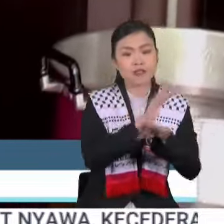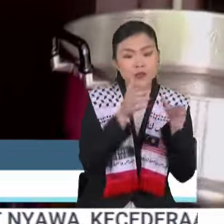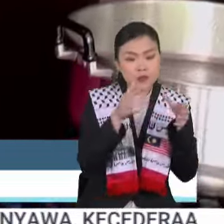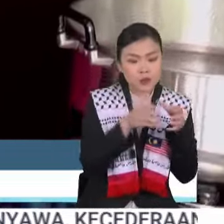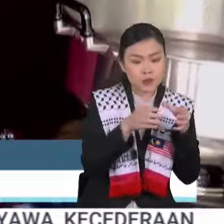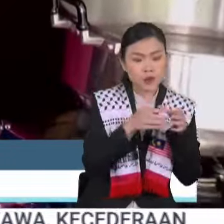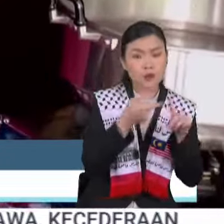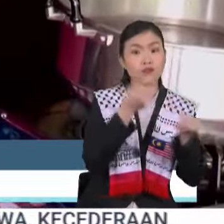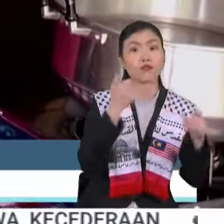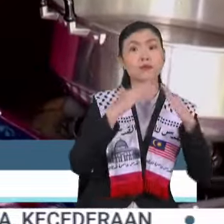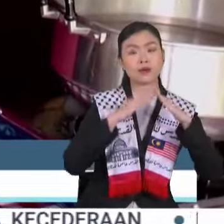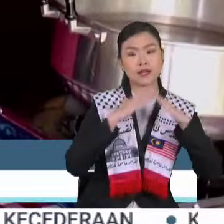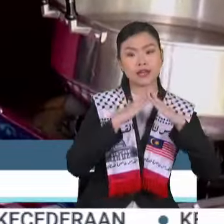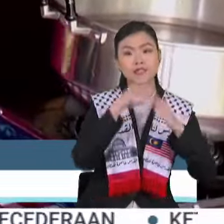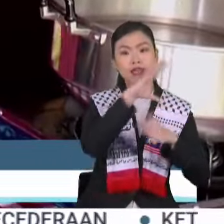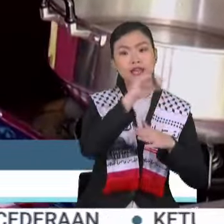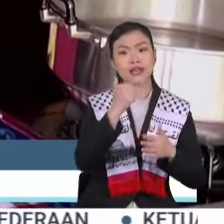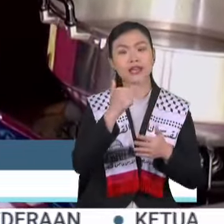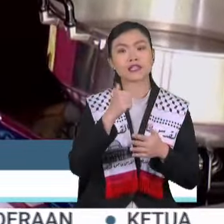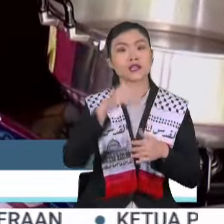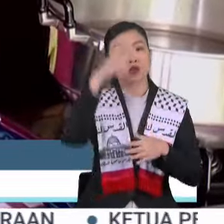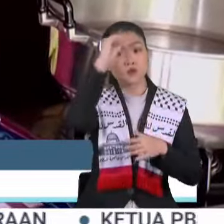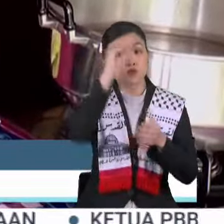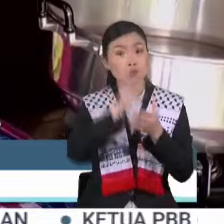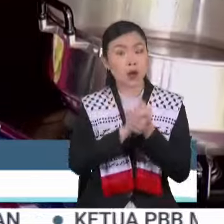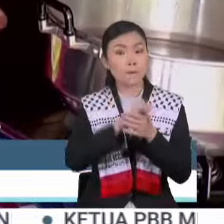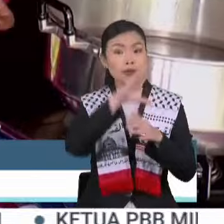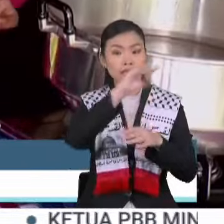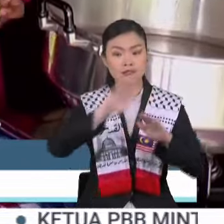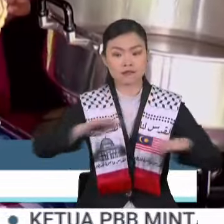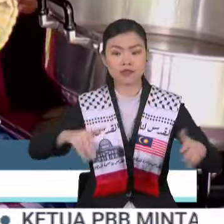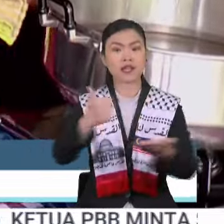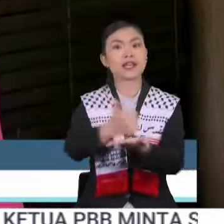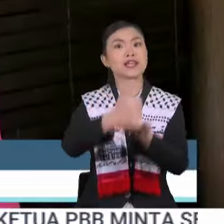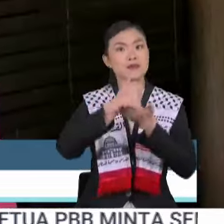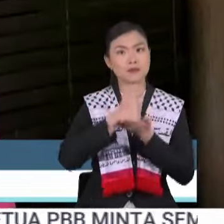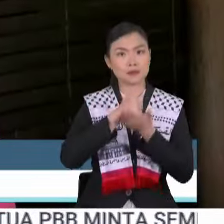kecil-kecilan dari rumah dengan dibantu suami dan anak-anak.